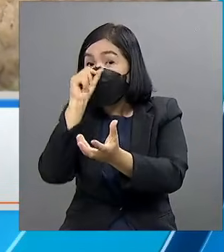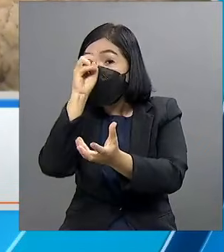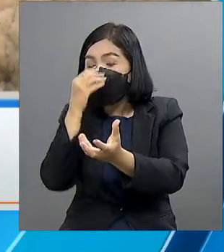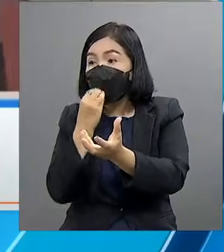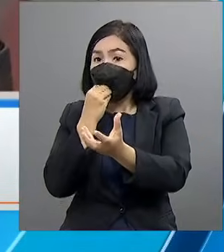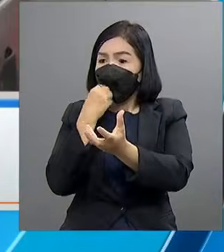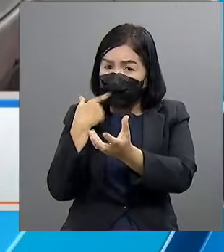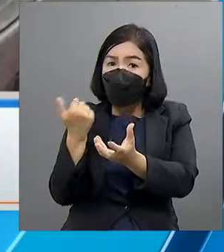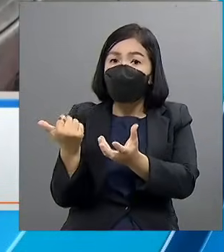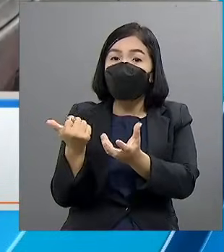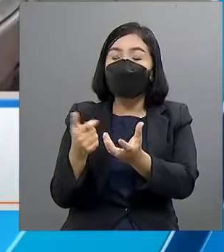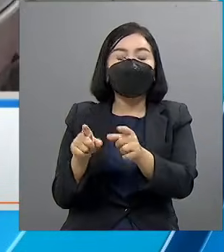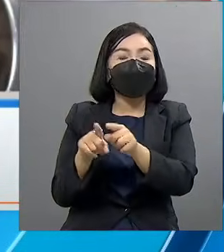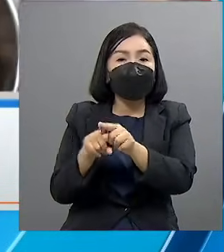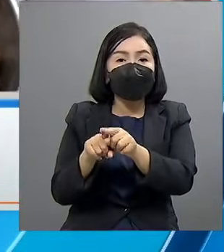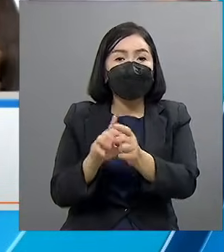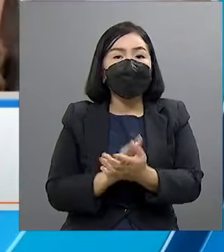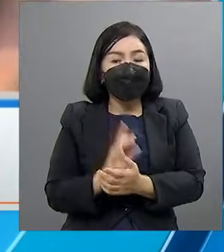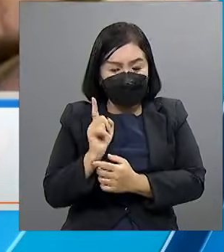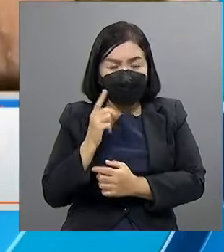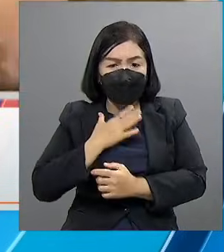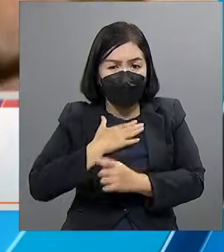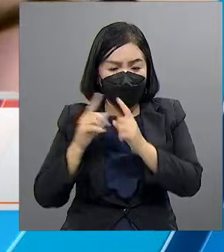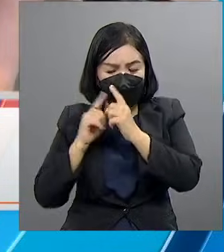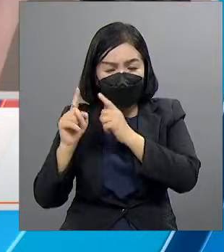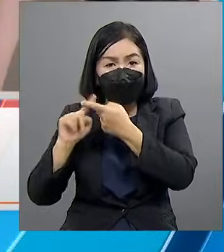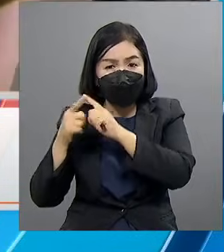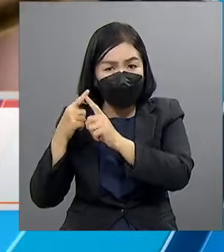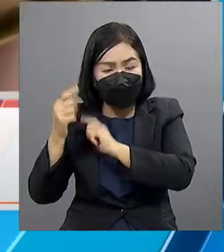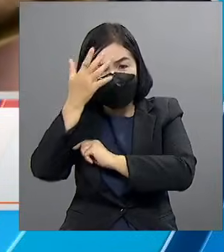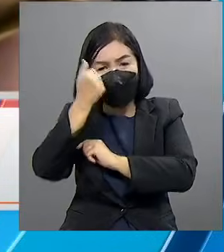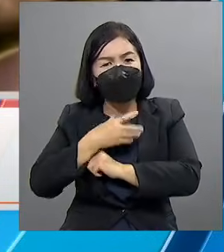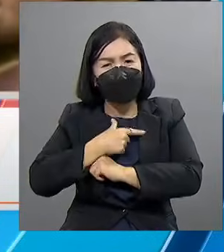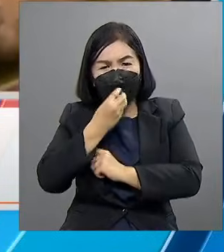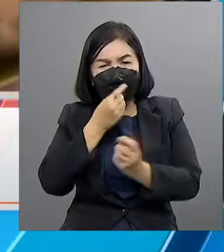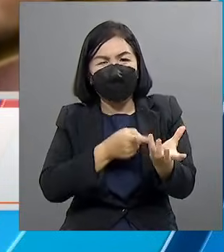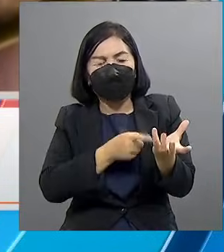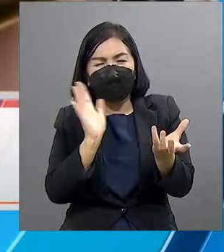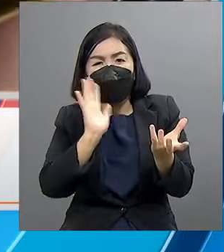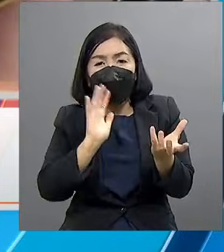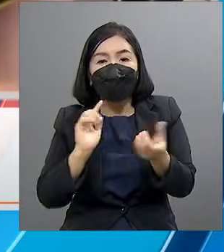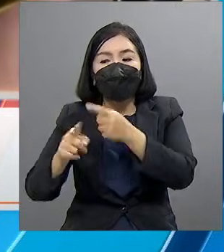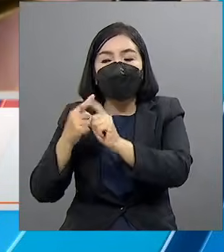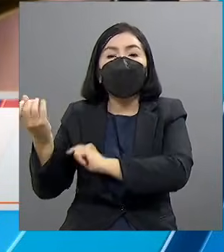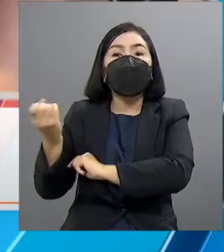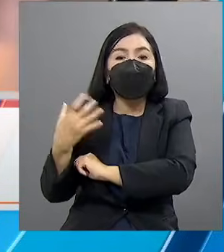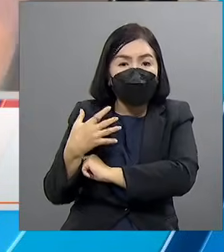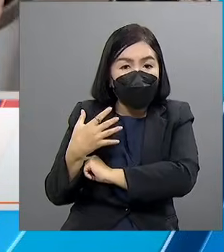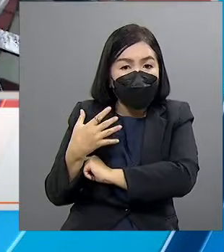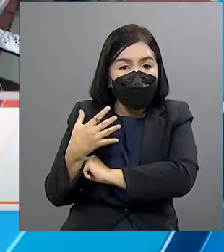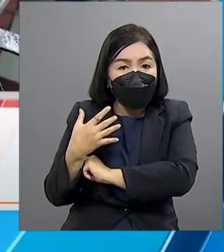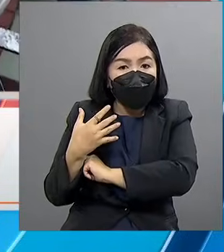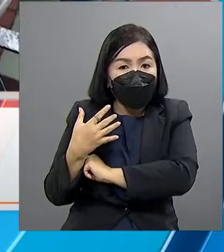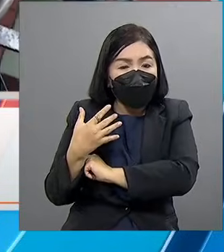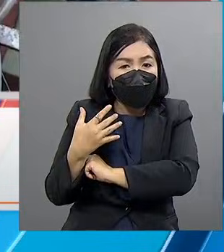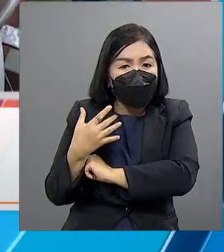ค่ะ อันนี้ผมเคยคุยกับเพื่อนว่าทำไมไม่ชอบกินบะจ่างเพื่อนผมคนนึงบอกว่าคือเขาแยกไม่ได้ว่าบะ